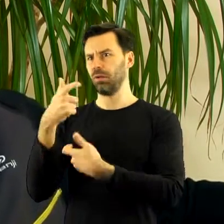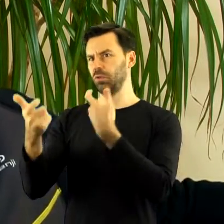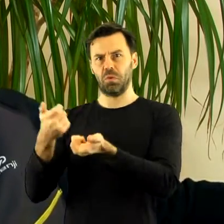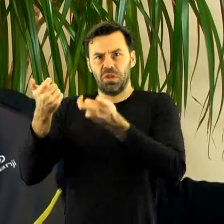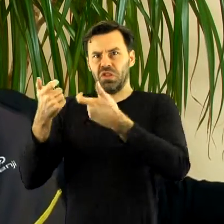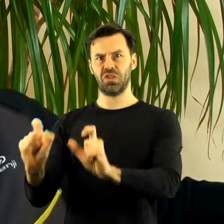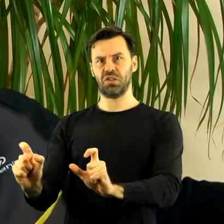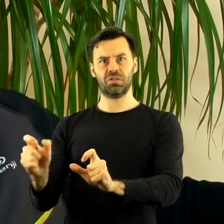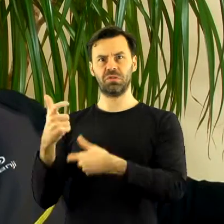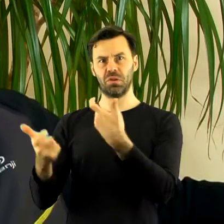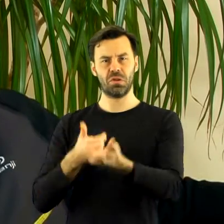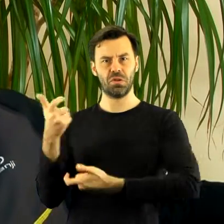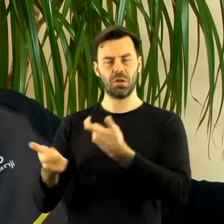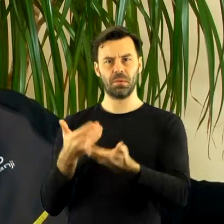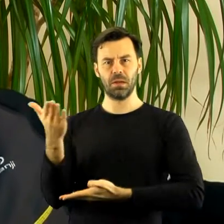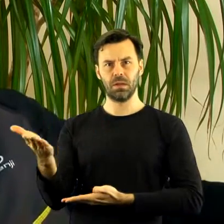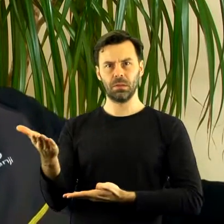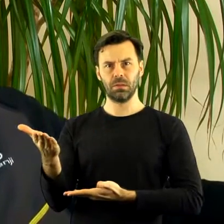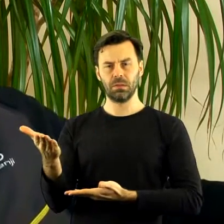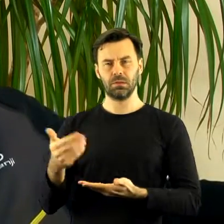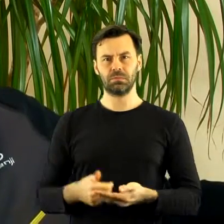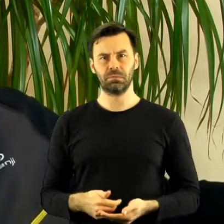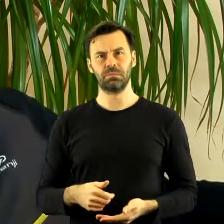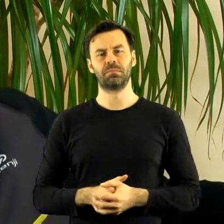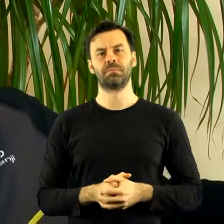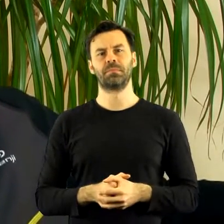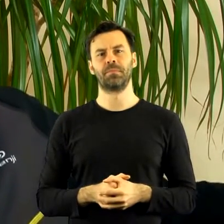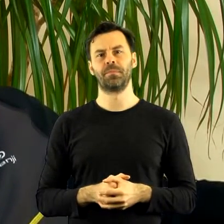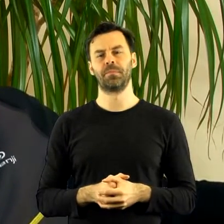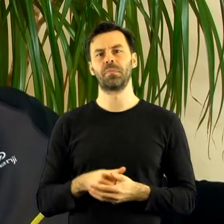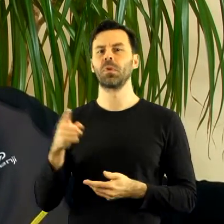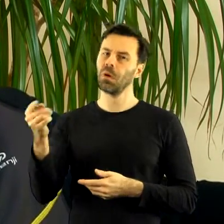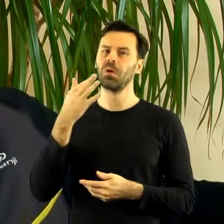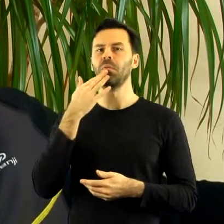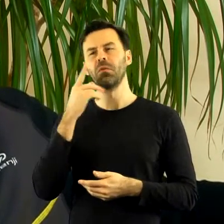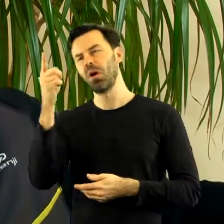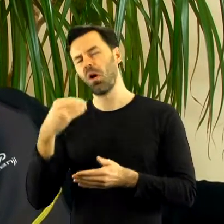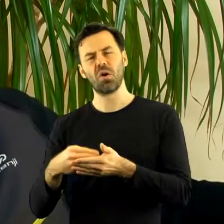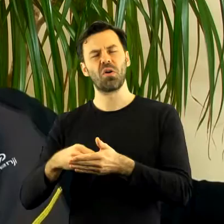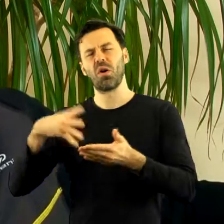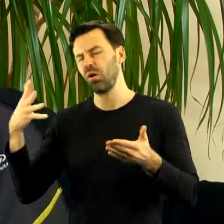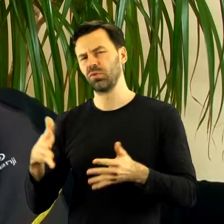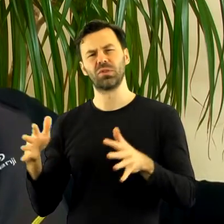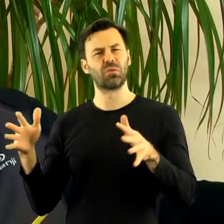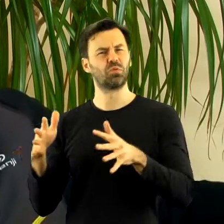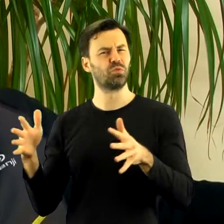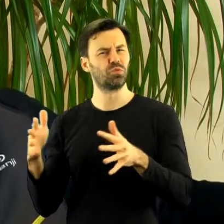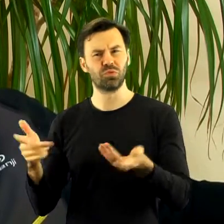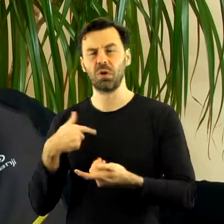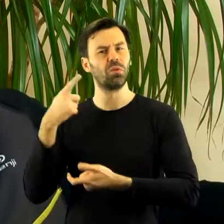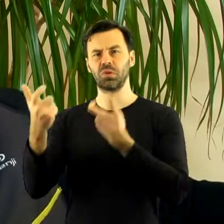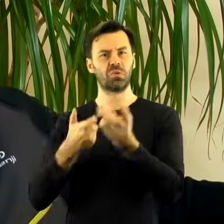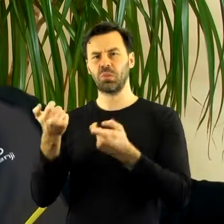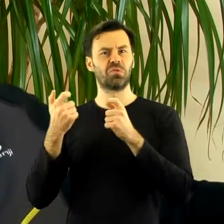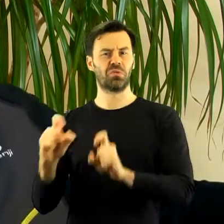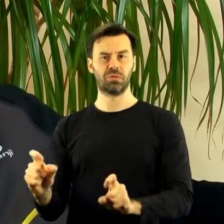Żadnej reakcji nie było na te moje zgłoszenia. Tam zasłaniano się, że to za dużo kosztuje gminę i nic z tym nie